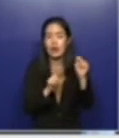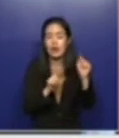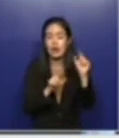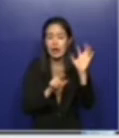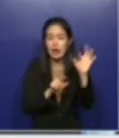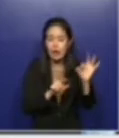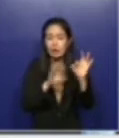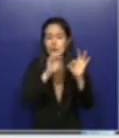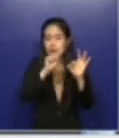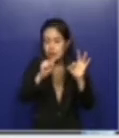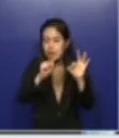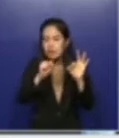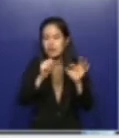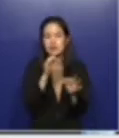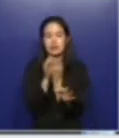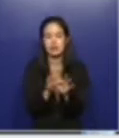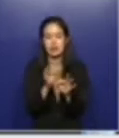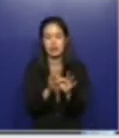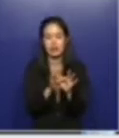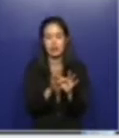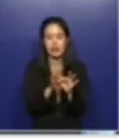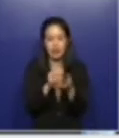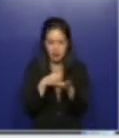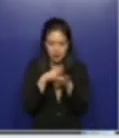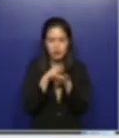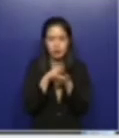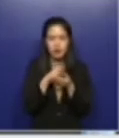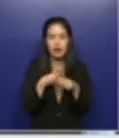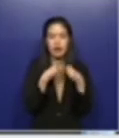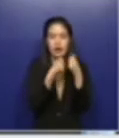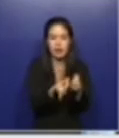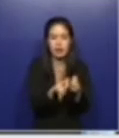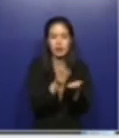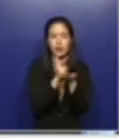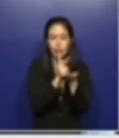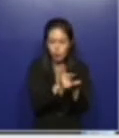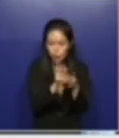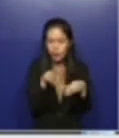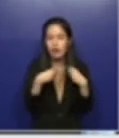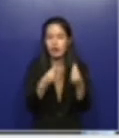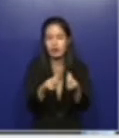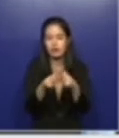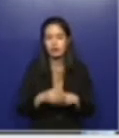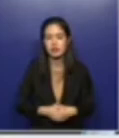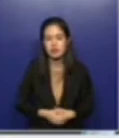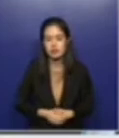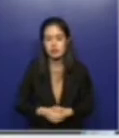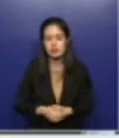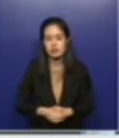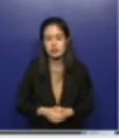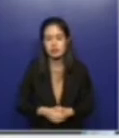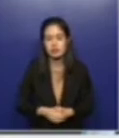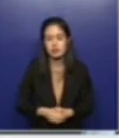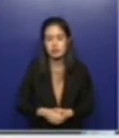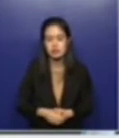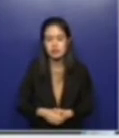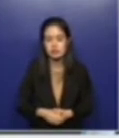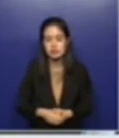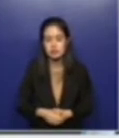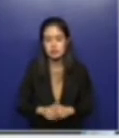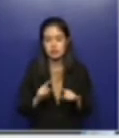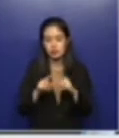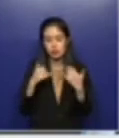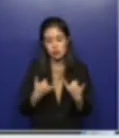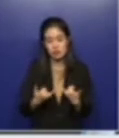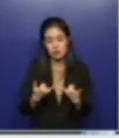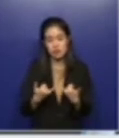ารประเทศไทยปล่อยกู้ให้กับแบงก์พาณิชย์เพื่อไปช่วยเหลือ SME และก็หุ้นกู้ตราสารหนี้ท่านประธานครับอัน